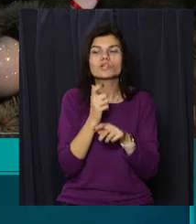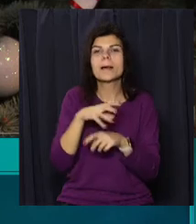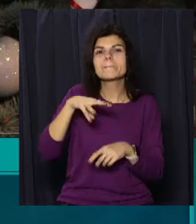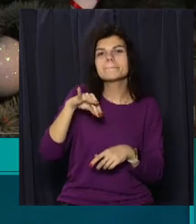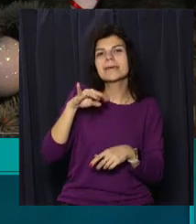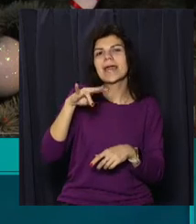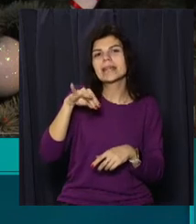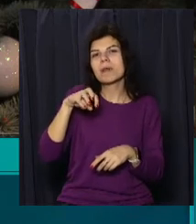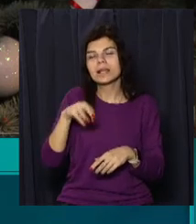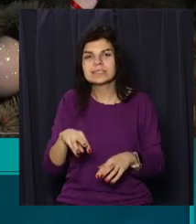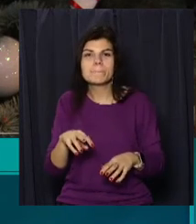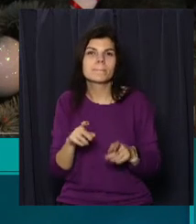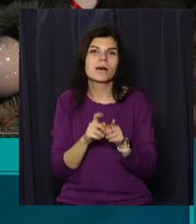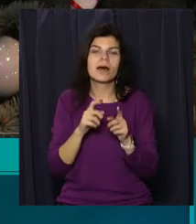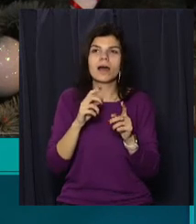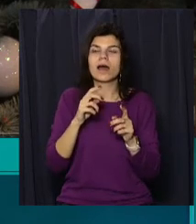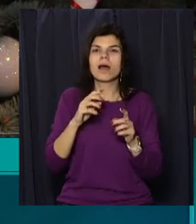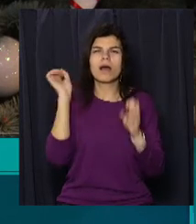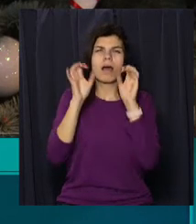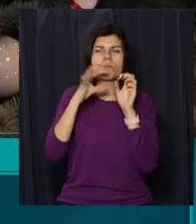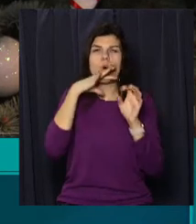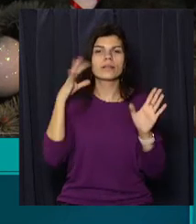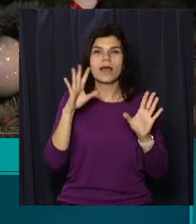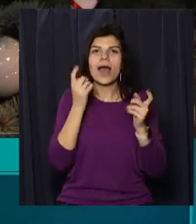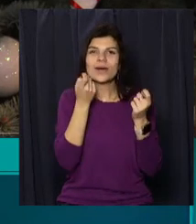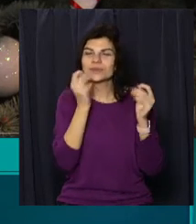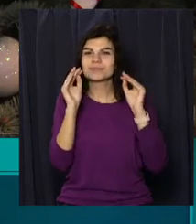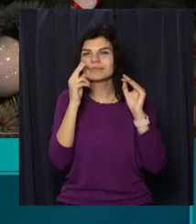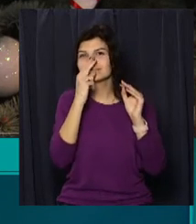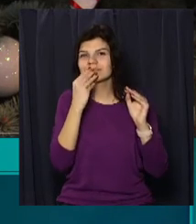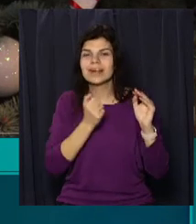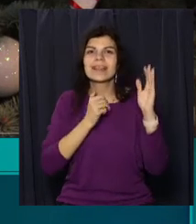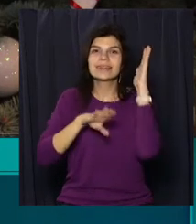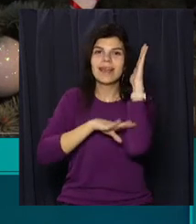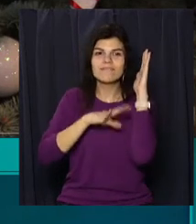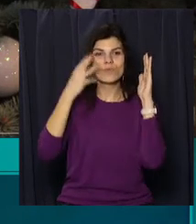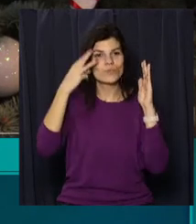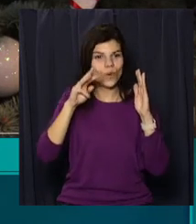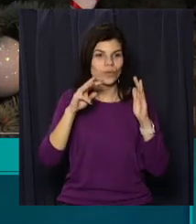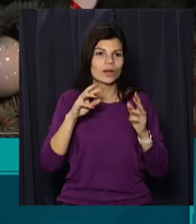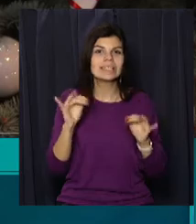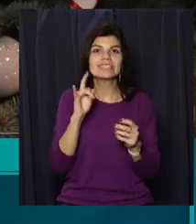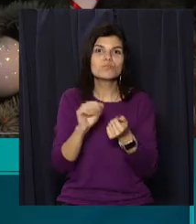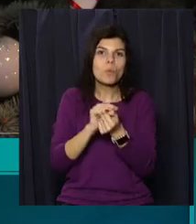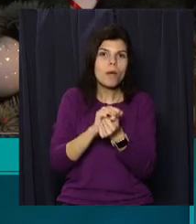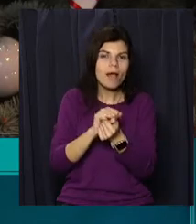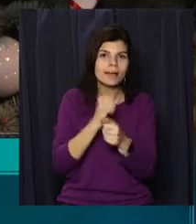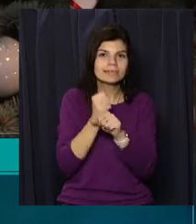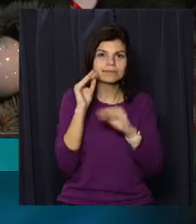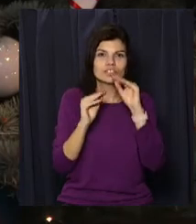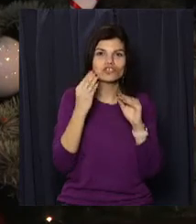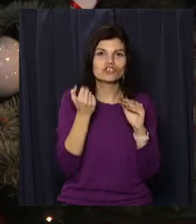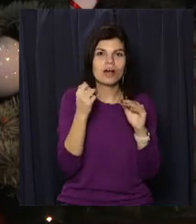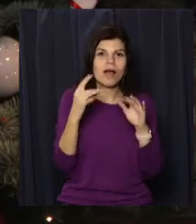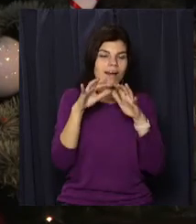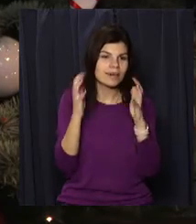натуральні матеріали. Это дерево. Сейчас очень модно делать прямо из бумаги шары, там